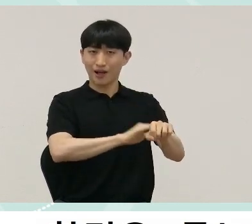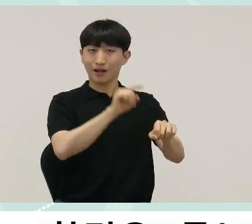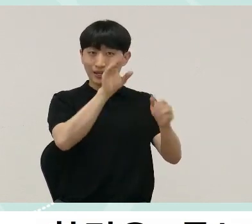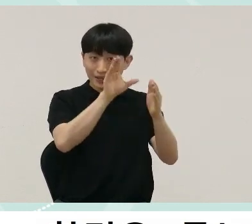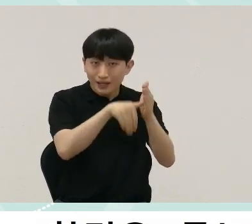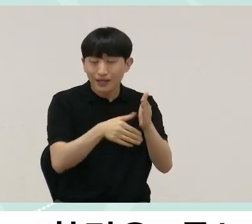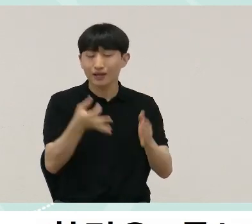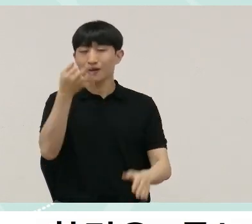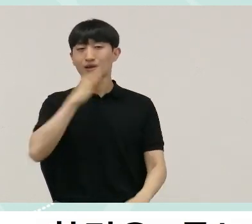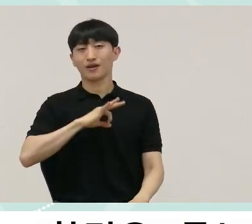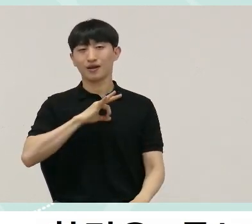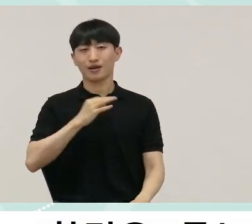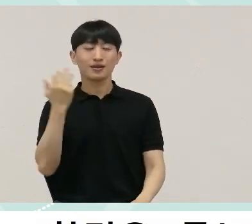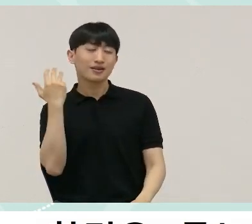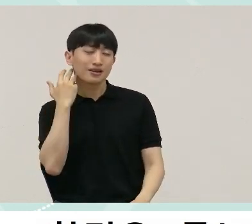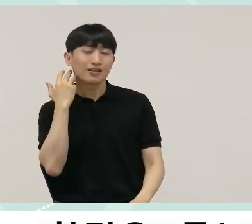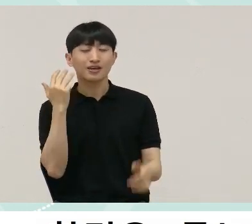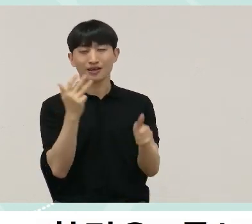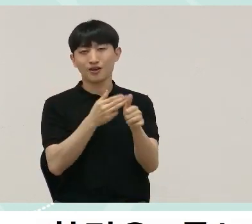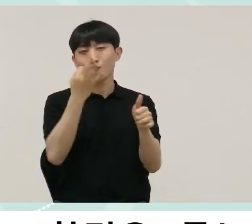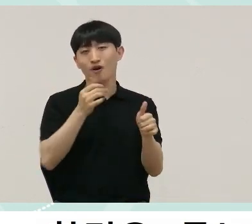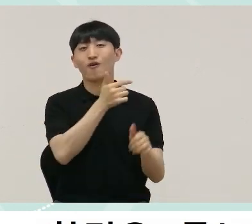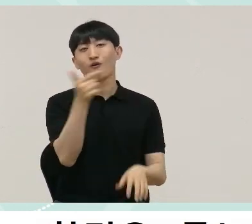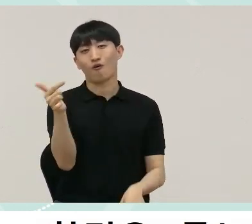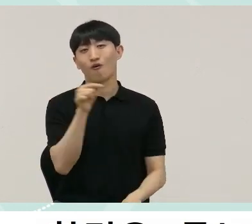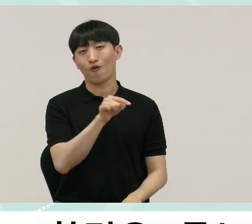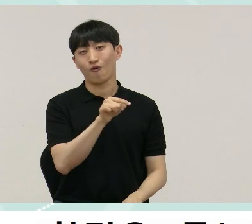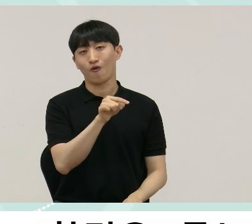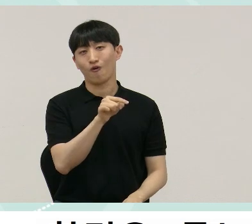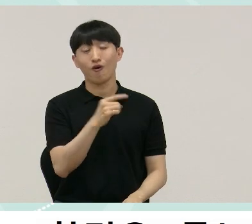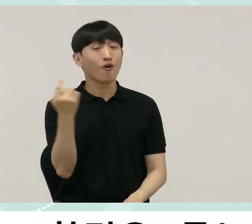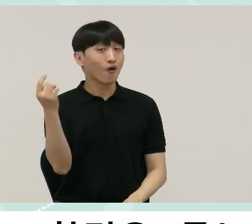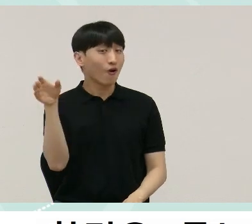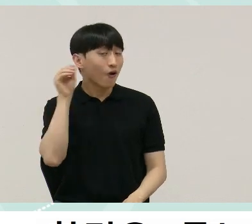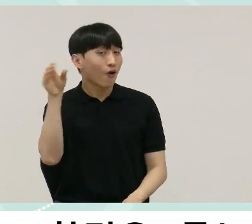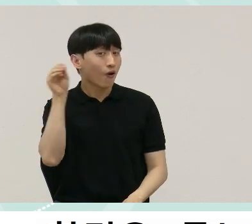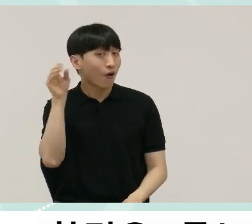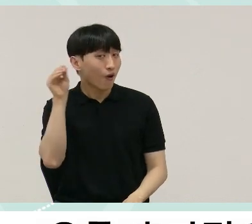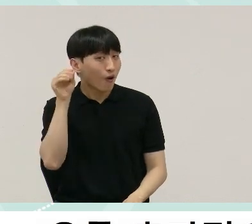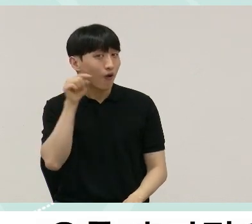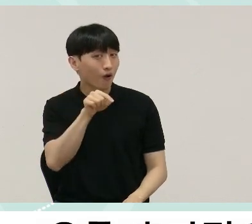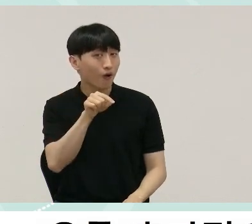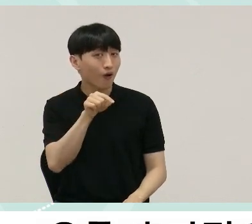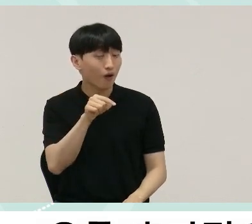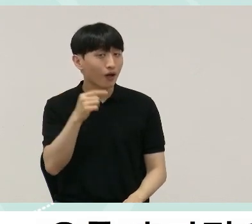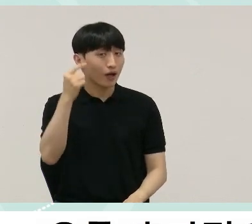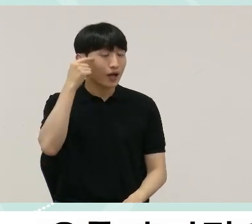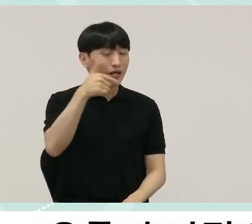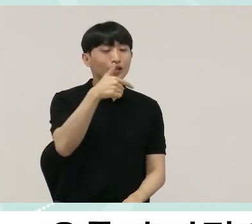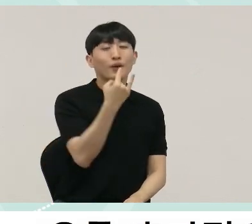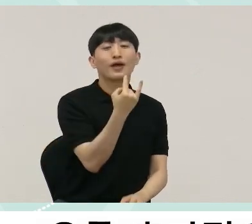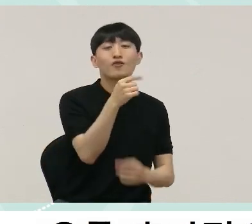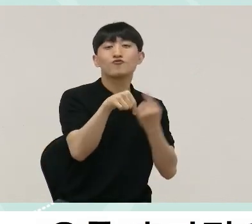수술할 수가 있는데 그것을 유지하는 방법이 보청기 재활입니다. 그래서